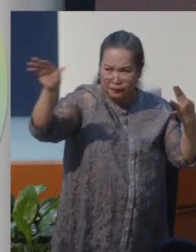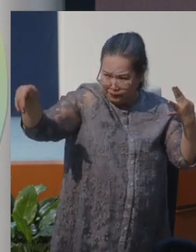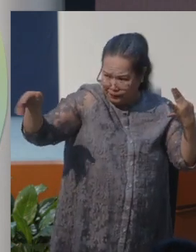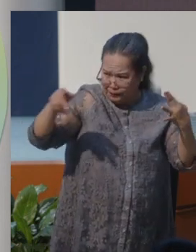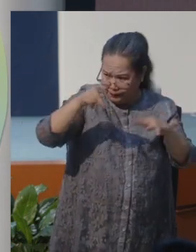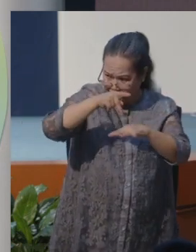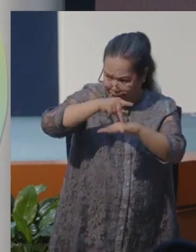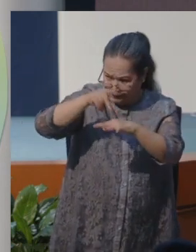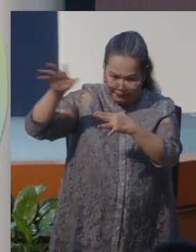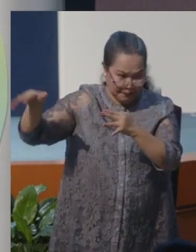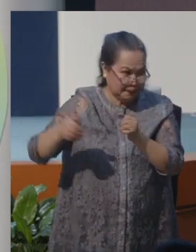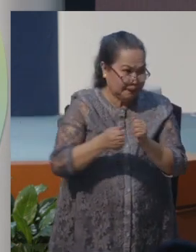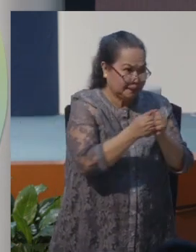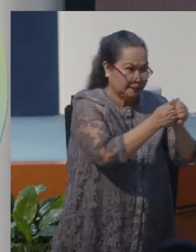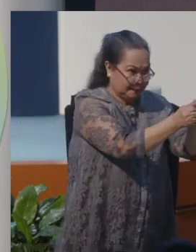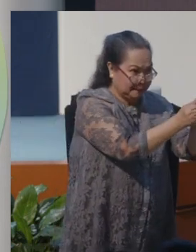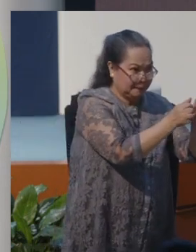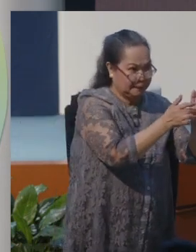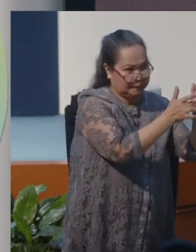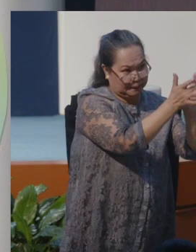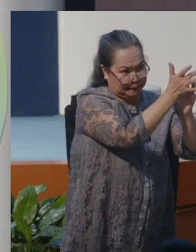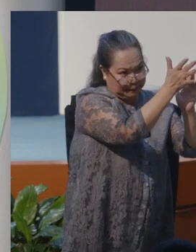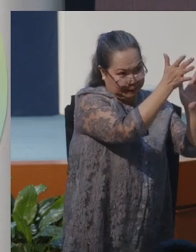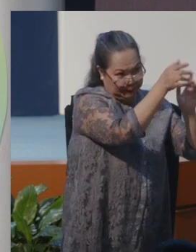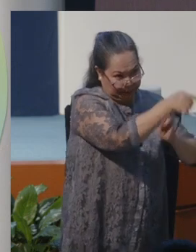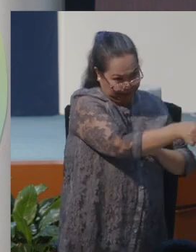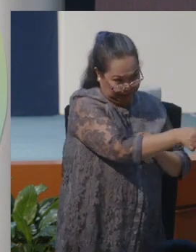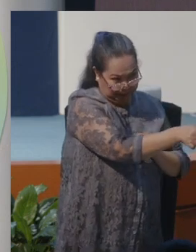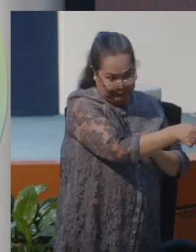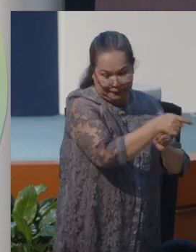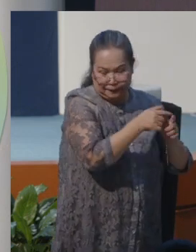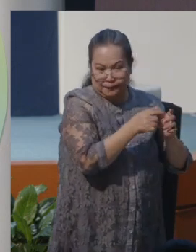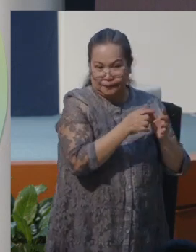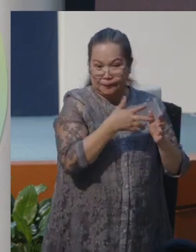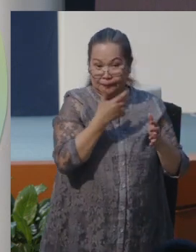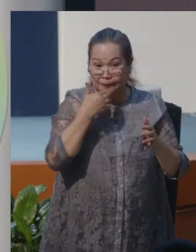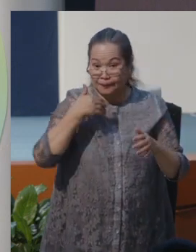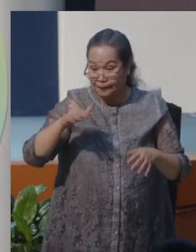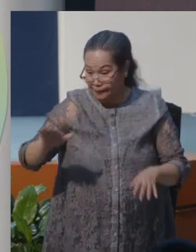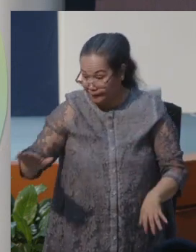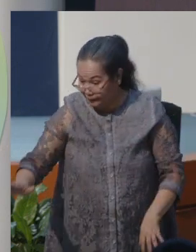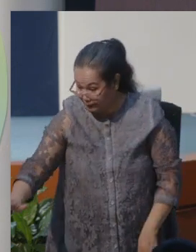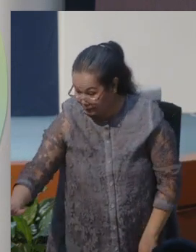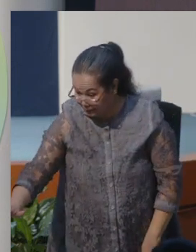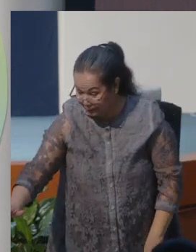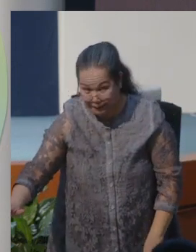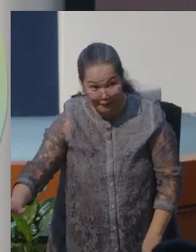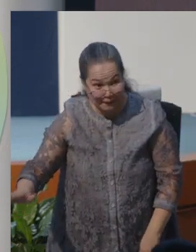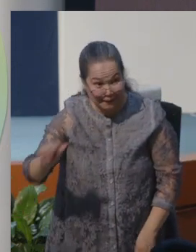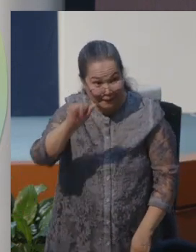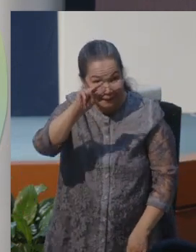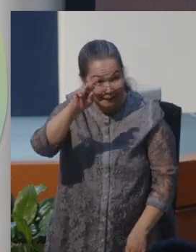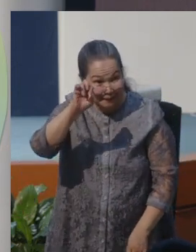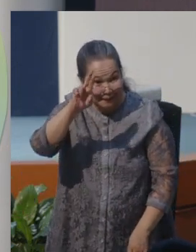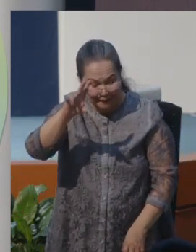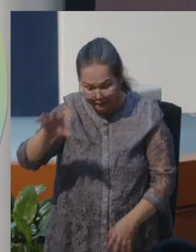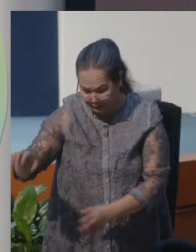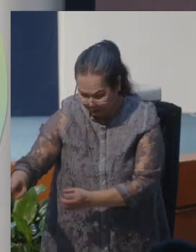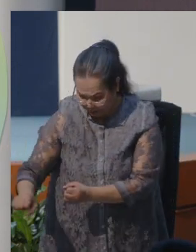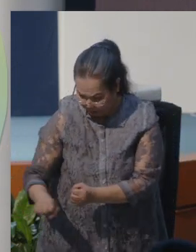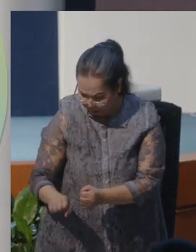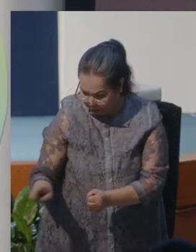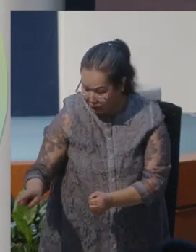Peter kay Jesus. Siya ang nagdala nung bata na merong fish and loaves para sa feeding of the